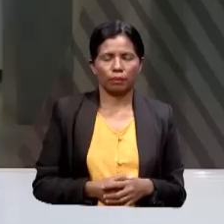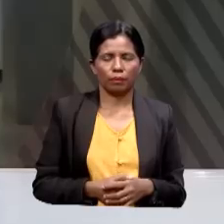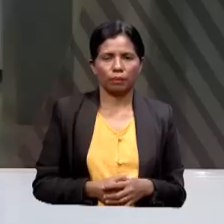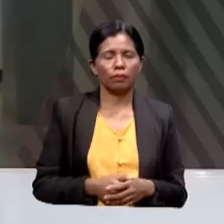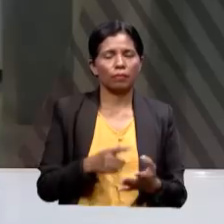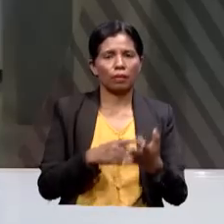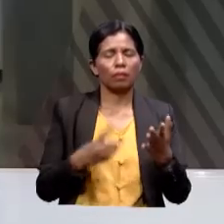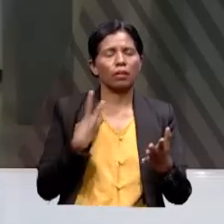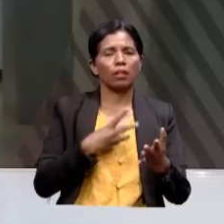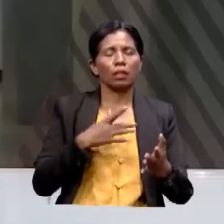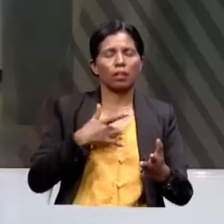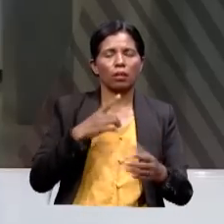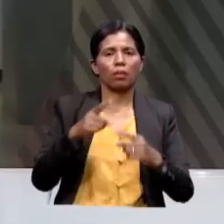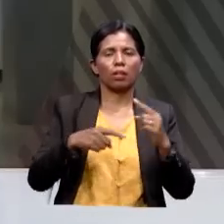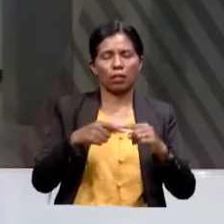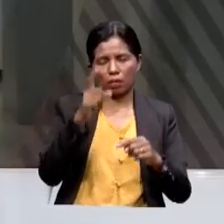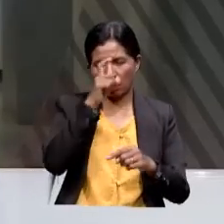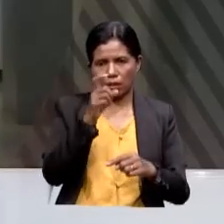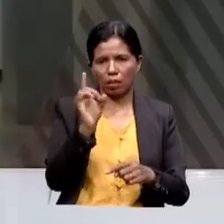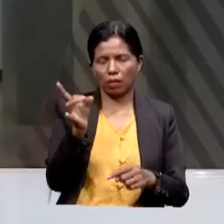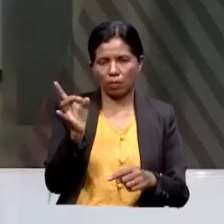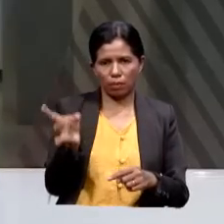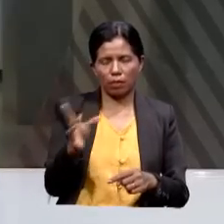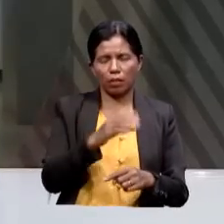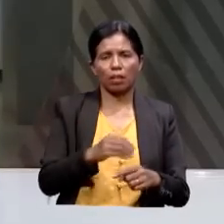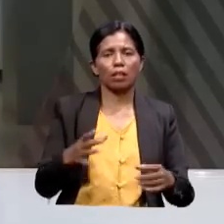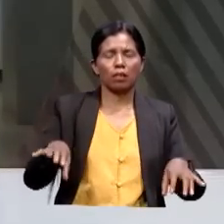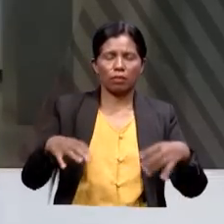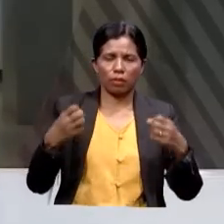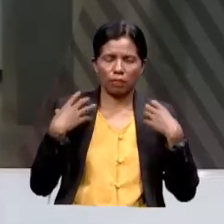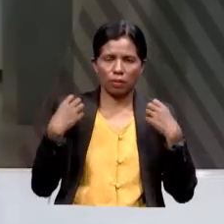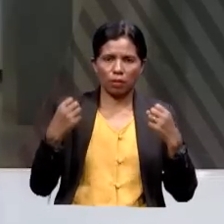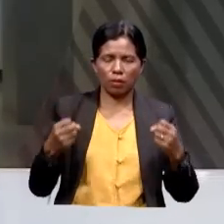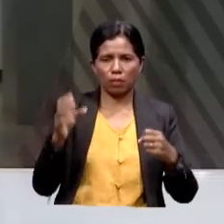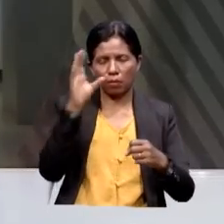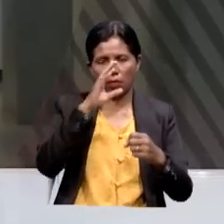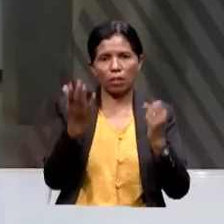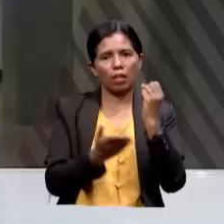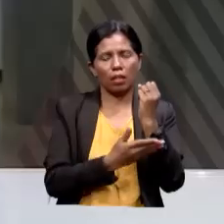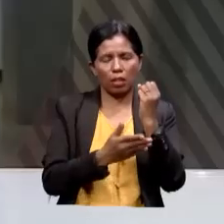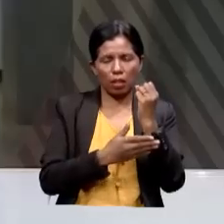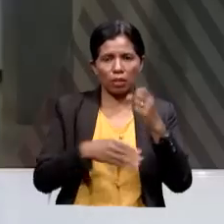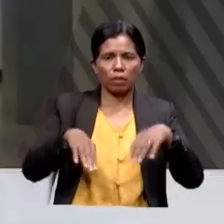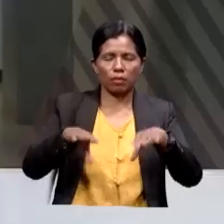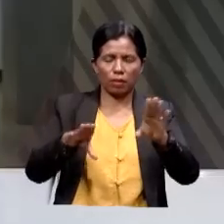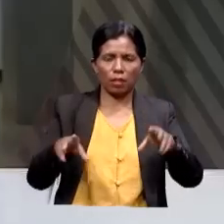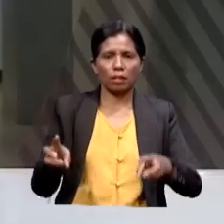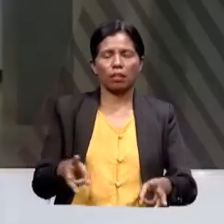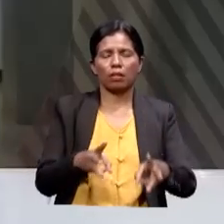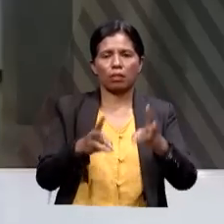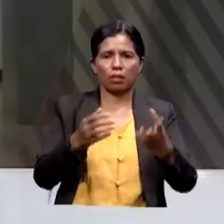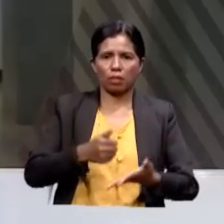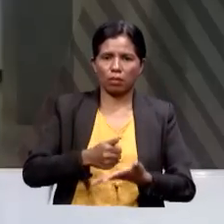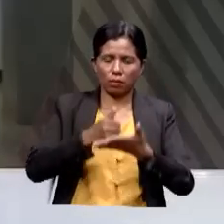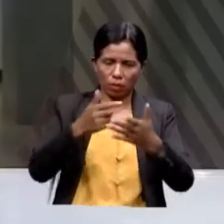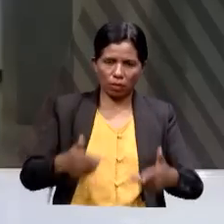Saya mak kita senti benhir hoy dade wal nulu baleten, tenki akasan bukai maran futu no fan ia istraninin hori sustenta